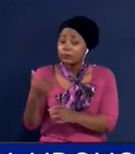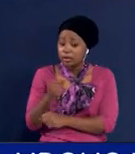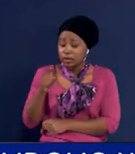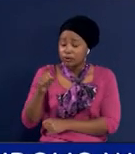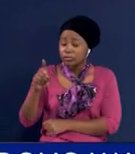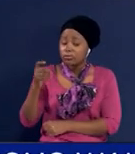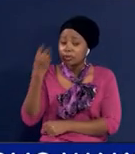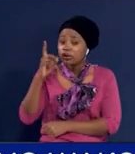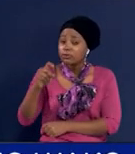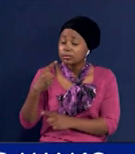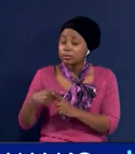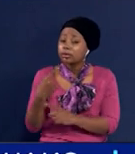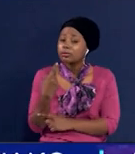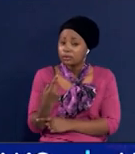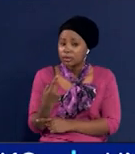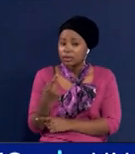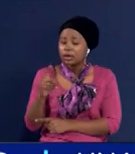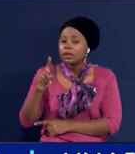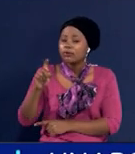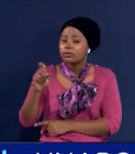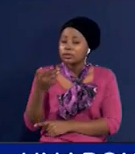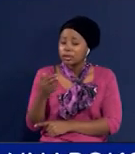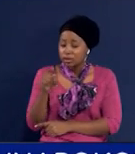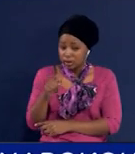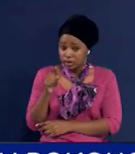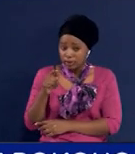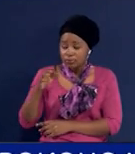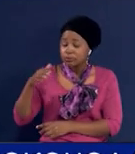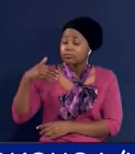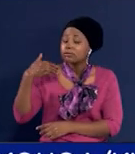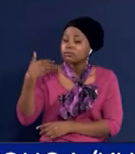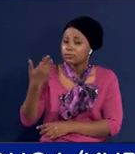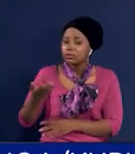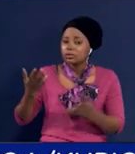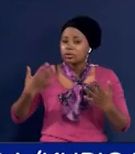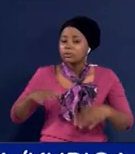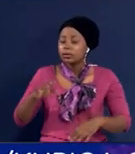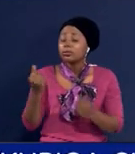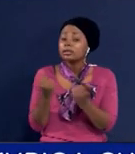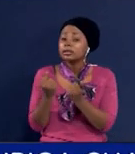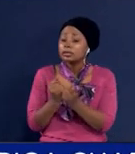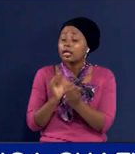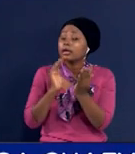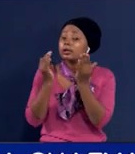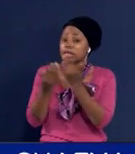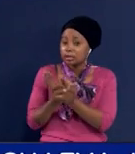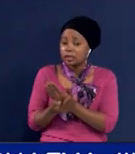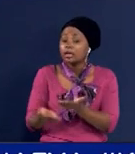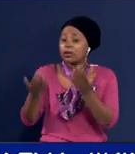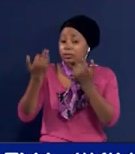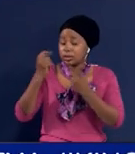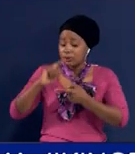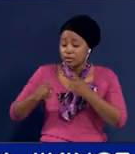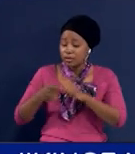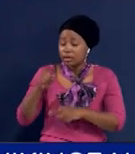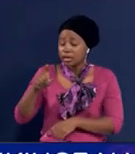virusi mara moja, virusi vya aina ile ile vikija baadaye, mwili wako unakuwa umetengeneza kinga kwa ajili ya kupambana na hivyo